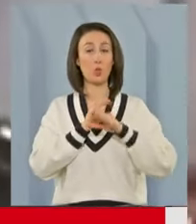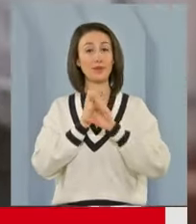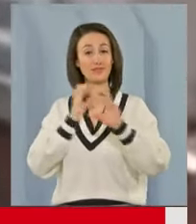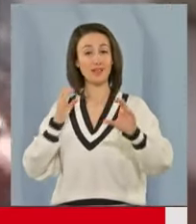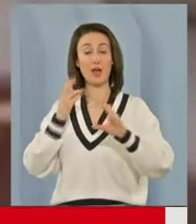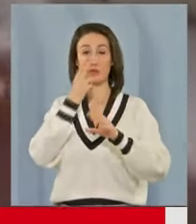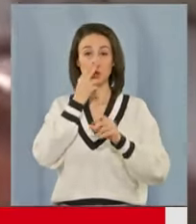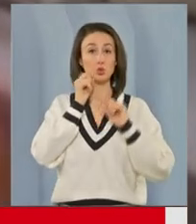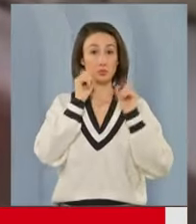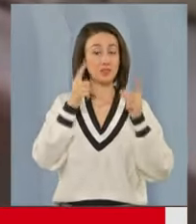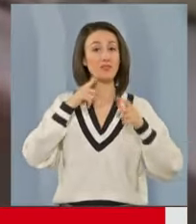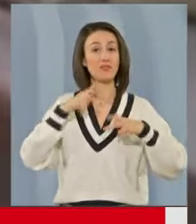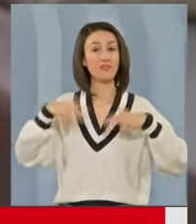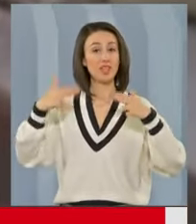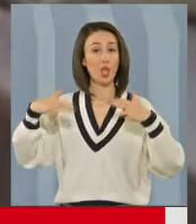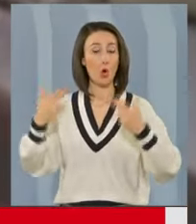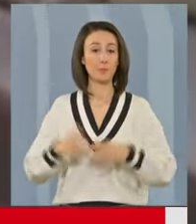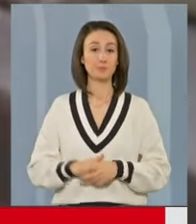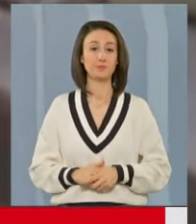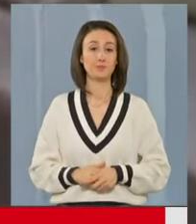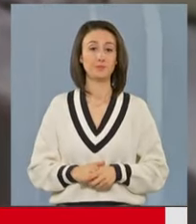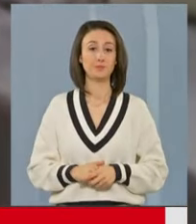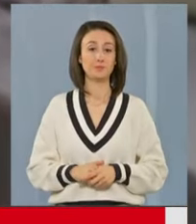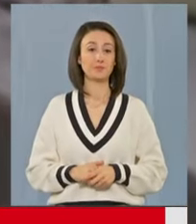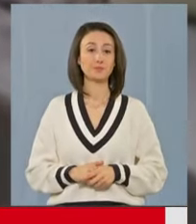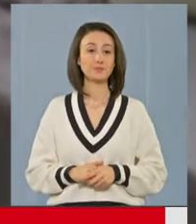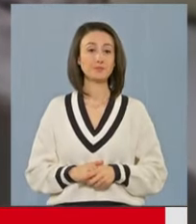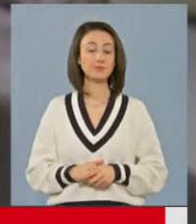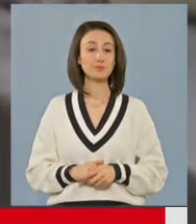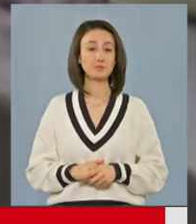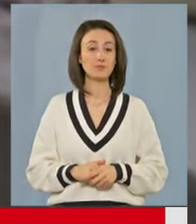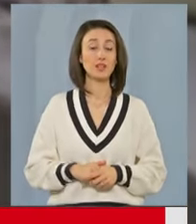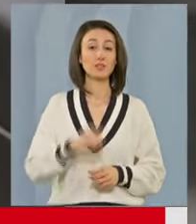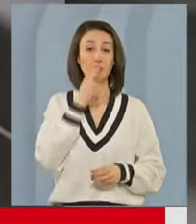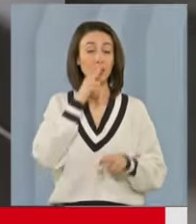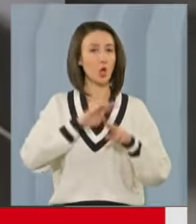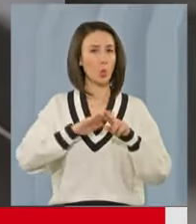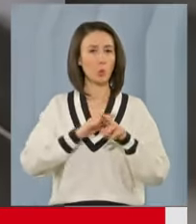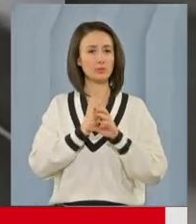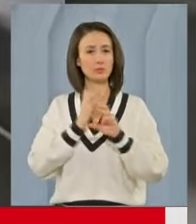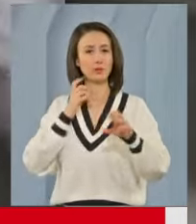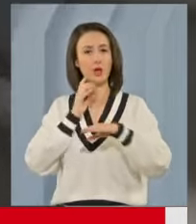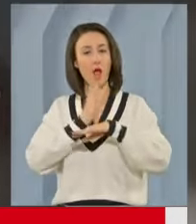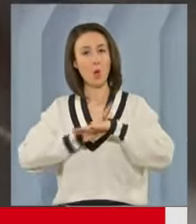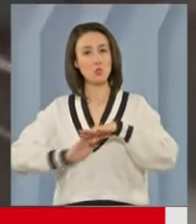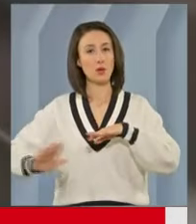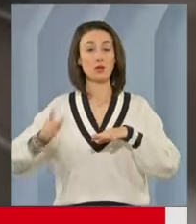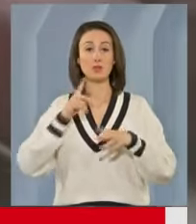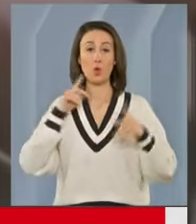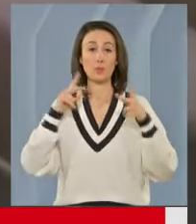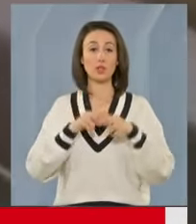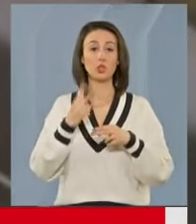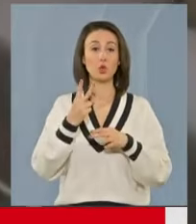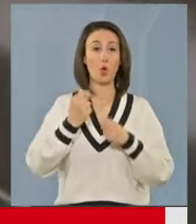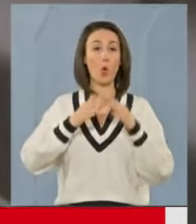a fost surprins de camerele de supraveghere în imagini se vede exact cum mastodontul alunecă pe șosea și se oprește în